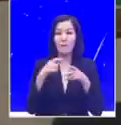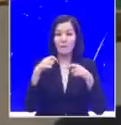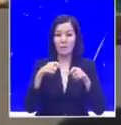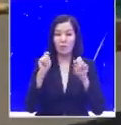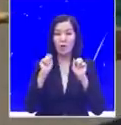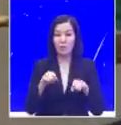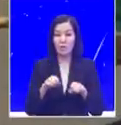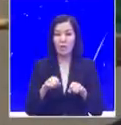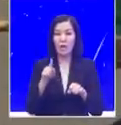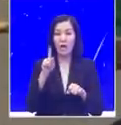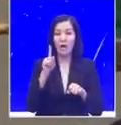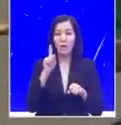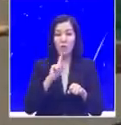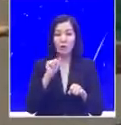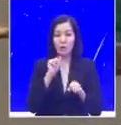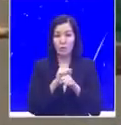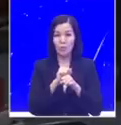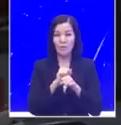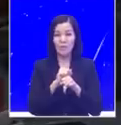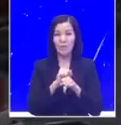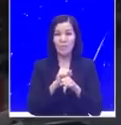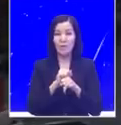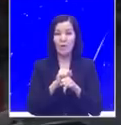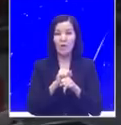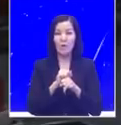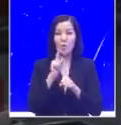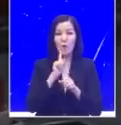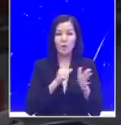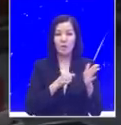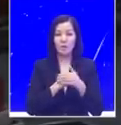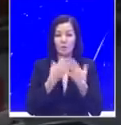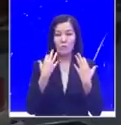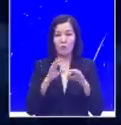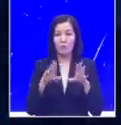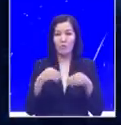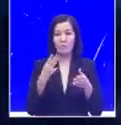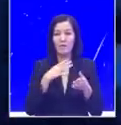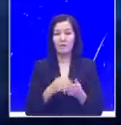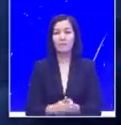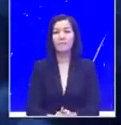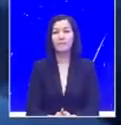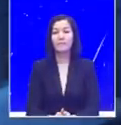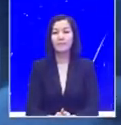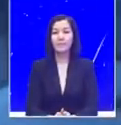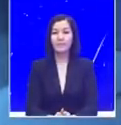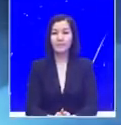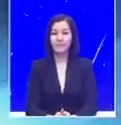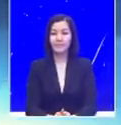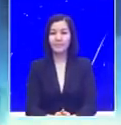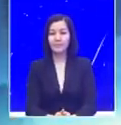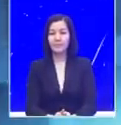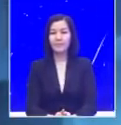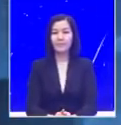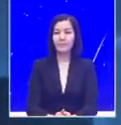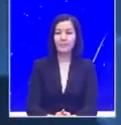жалғастырмақ. Ал жұмысын тоқтатамын деушілер орындарын уақытша жабуға рұқсат берілді. Мадина Берқызы, Алексей Цой, Ерлан Азамбай,